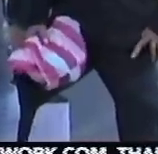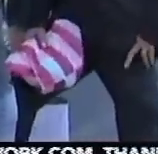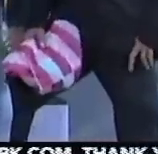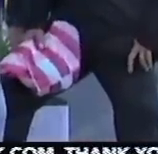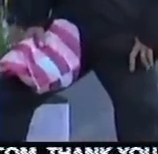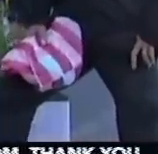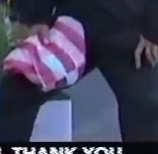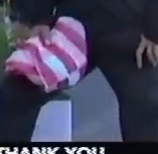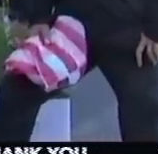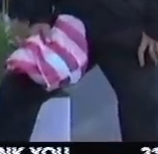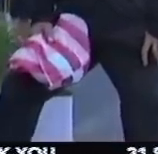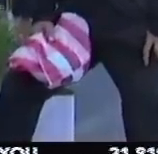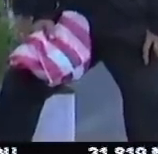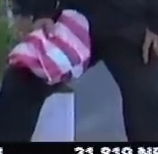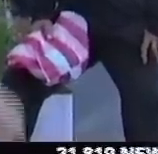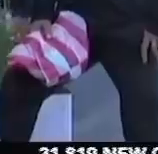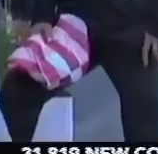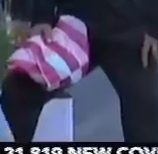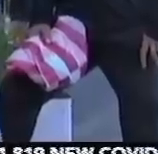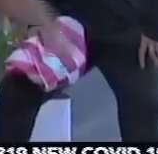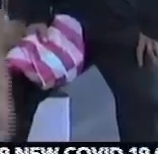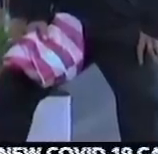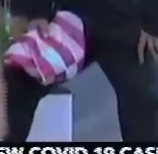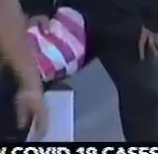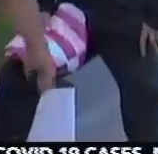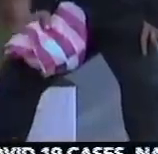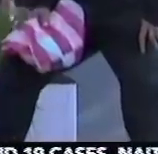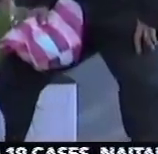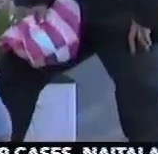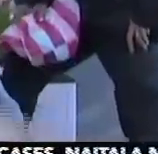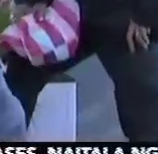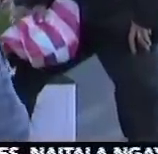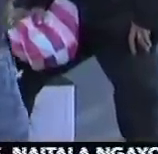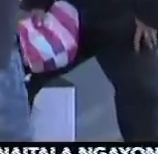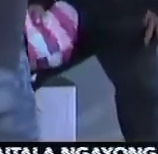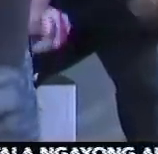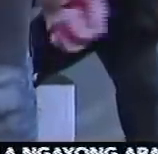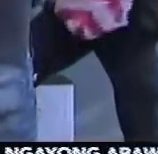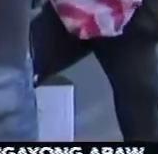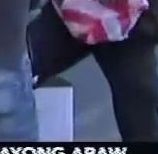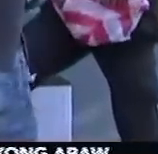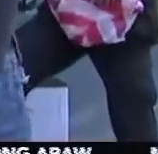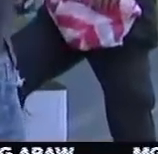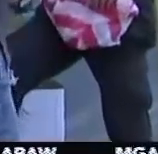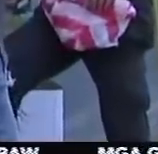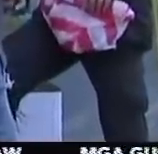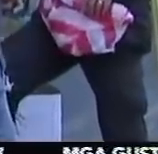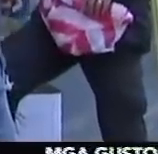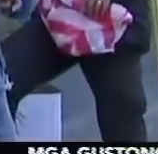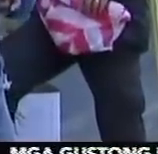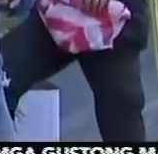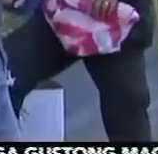shield. Pero tayo po ngayon sa Laguna ay alert level 3. Pero kailangan na po kasi parami ng parami po tayo ngayon na may